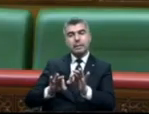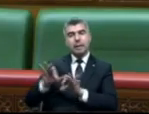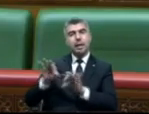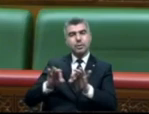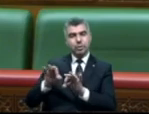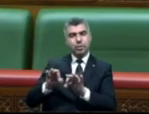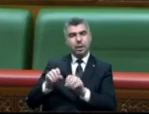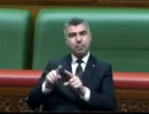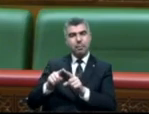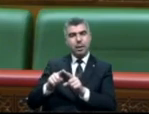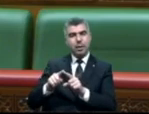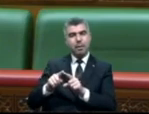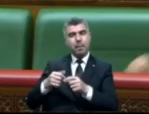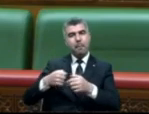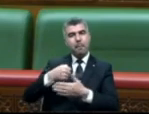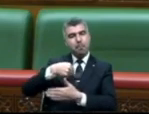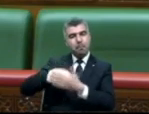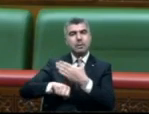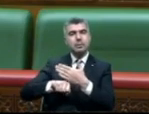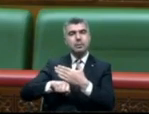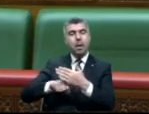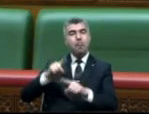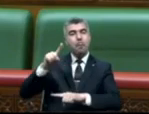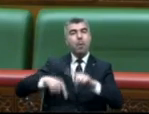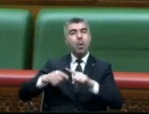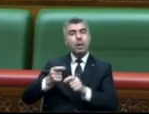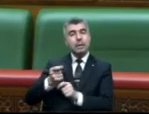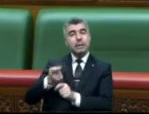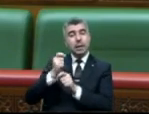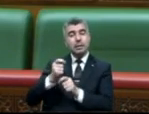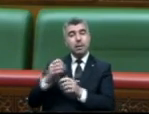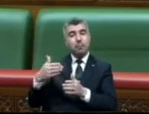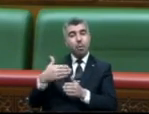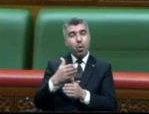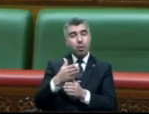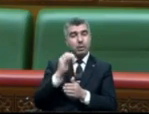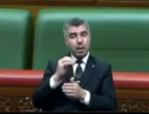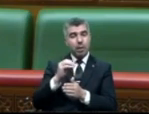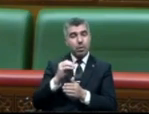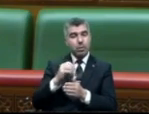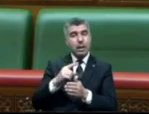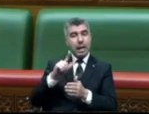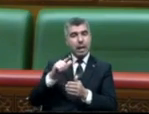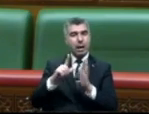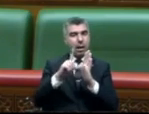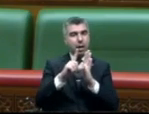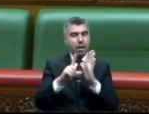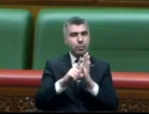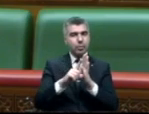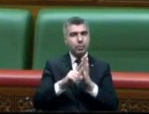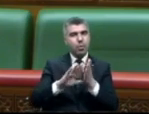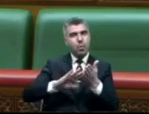فاستراتيجيه اليوتيس شكلت منعطف حقيقي في تدبير قطاع ديال الصيد البحري، وتم